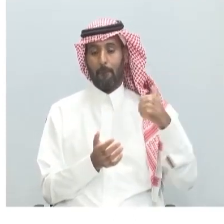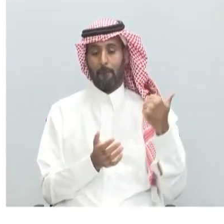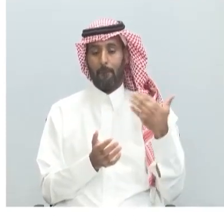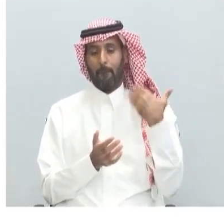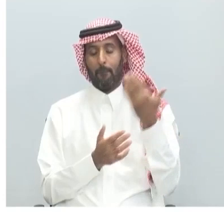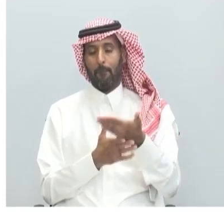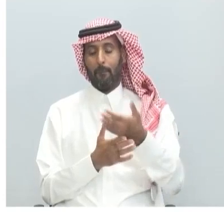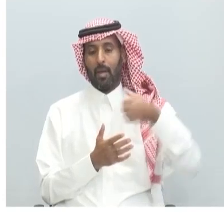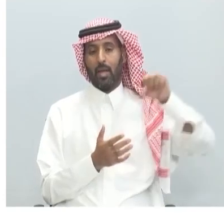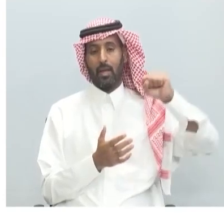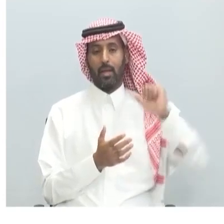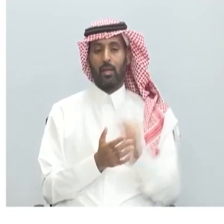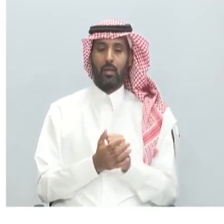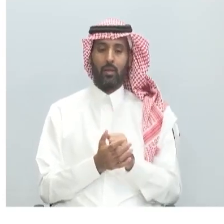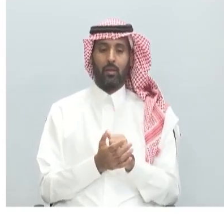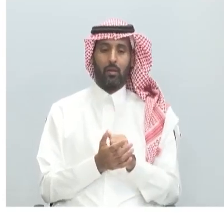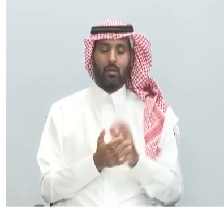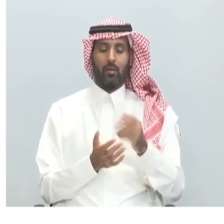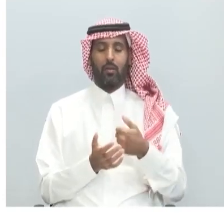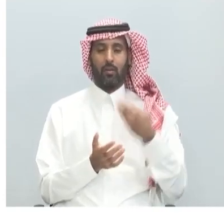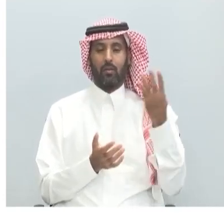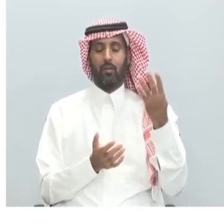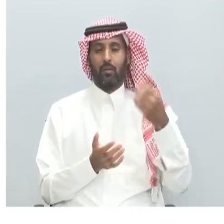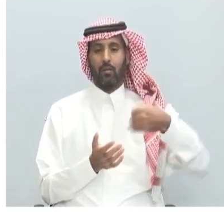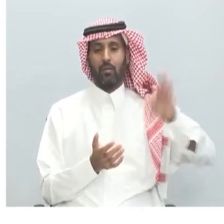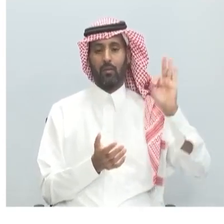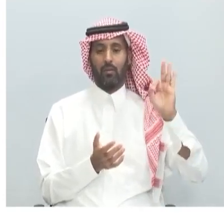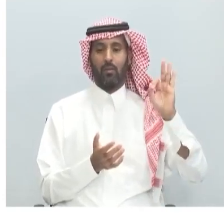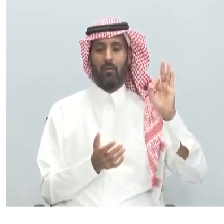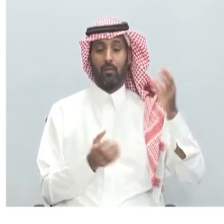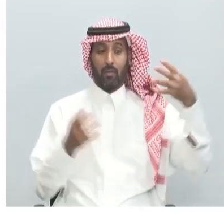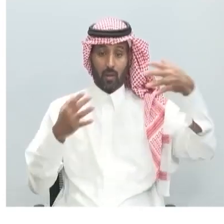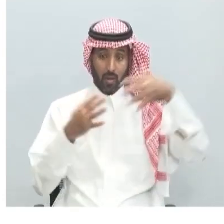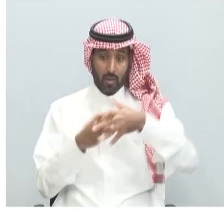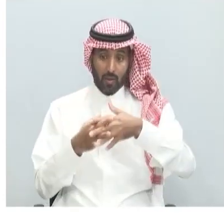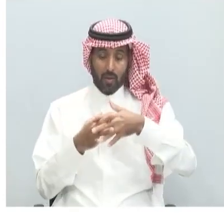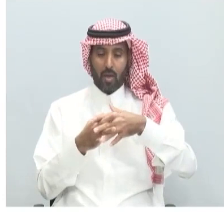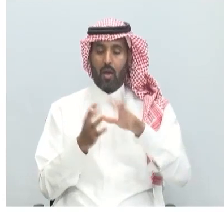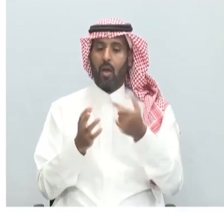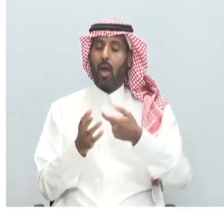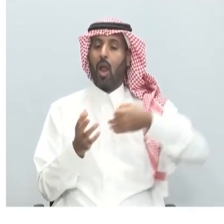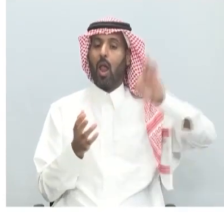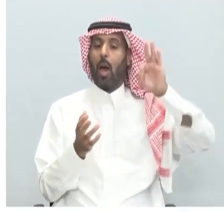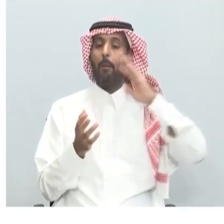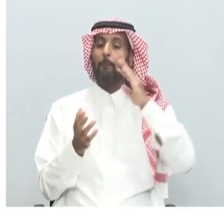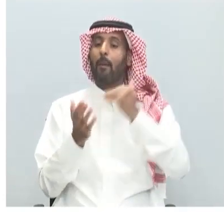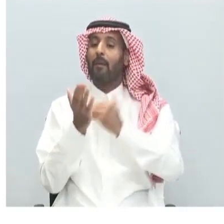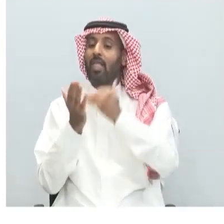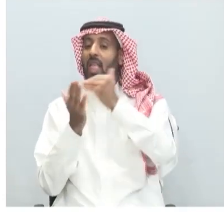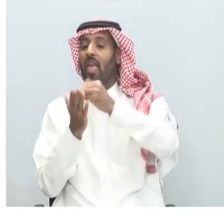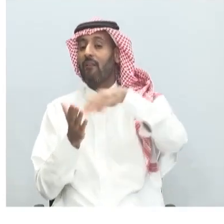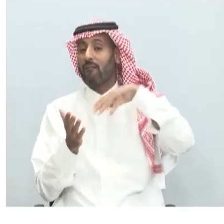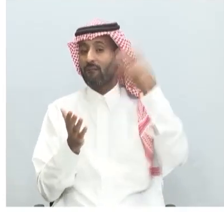اس فرب اف هنا دخل المستوى الرابع من الاف